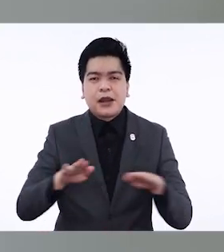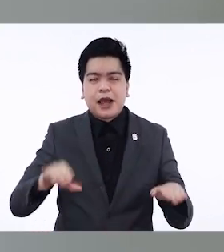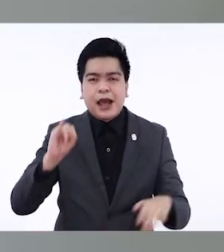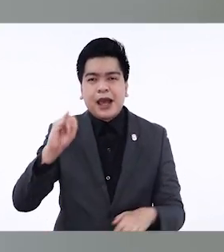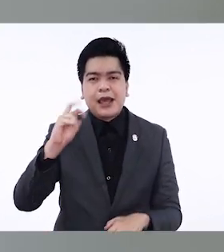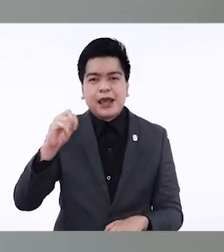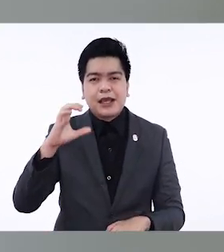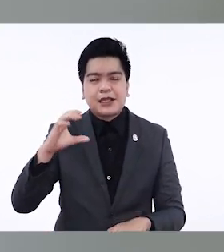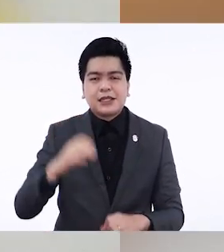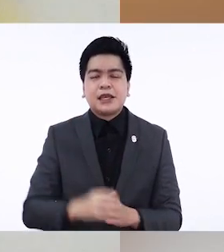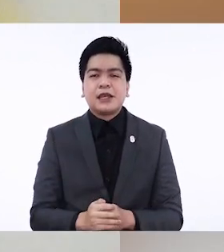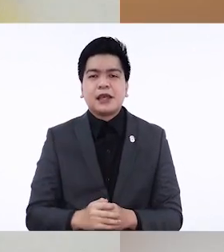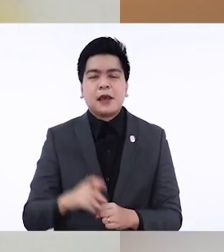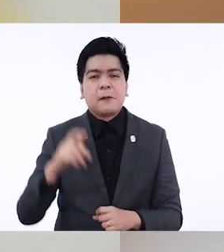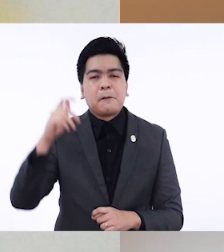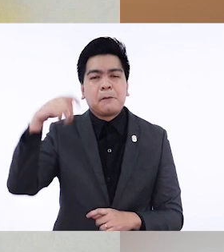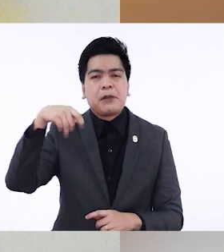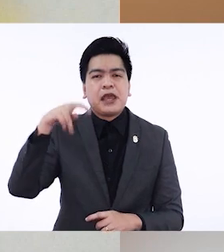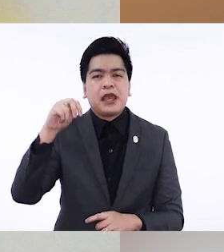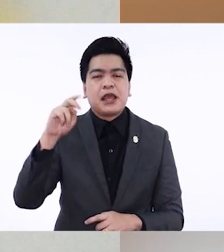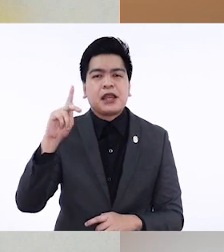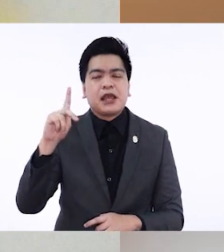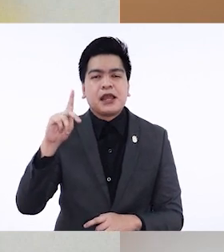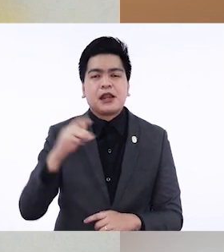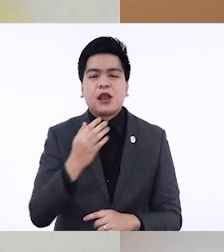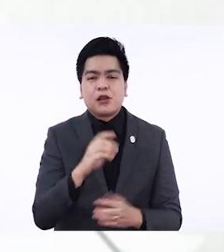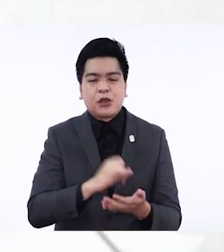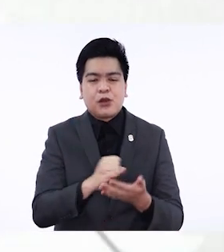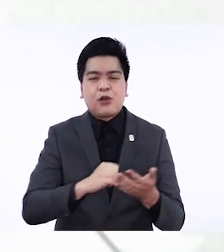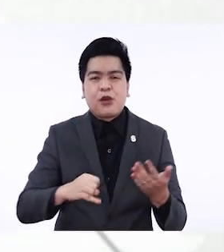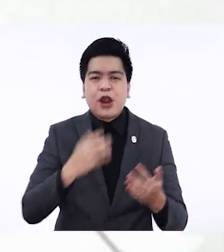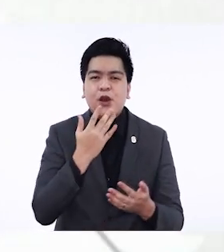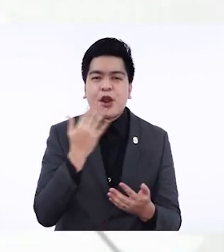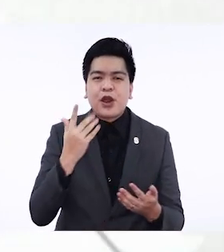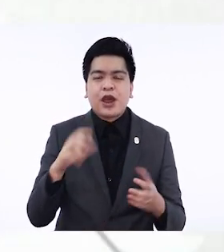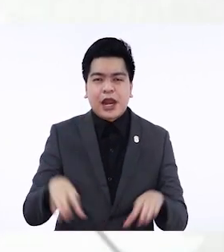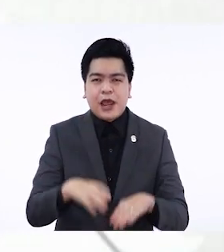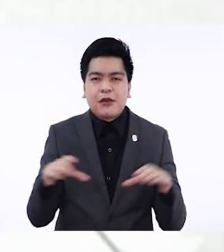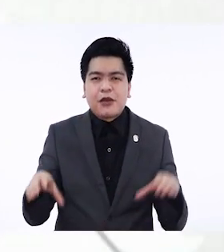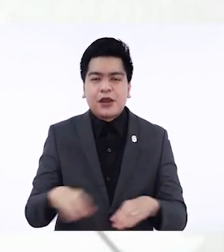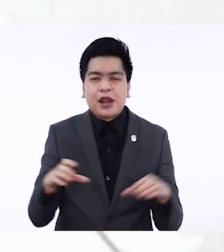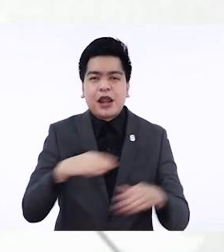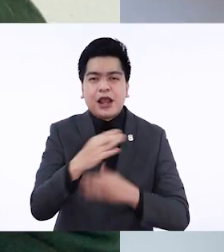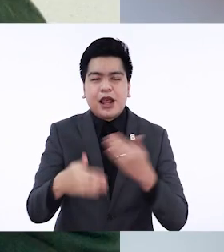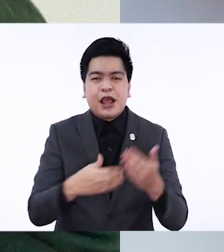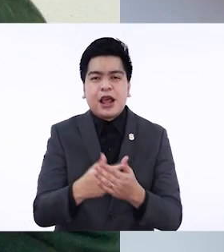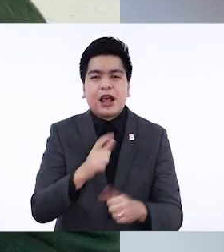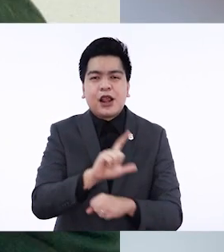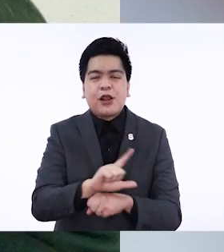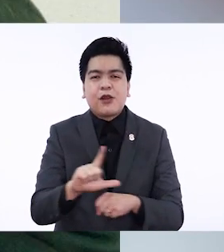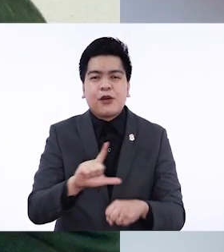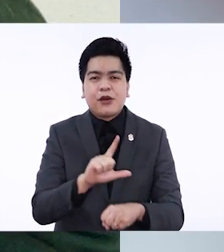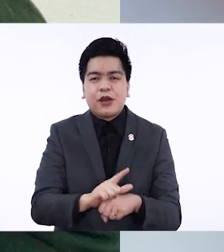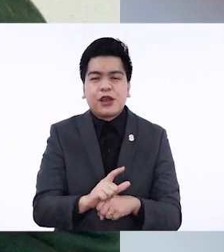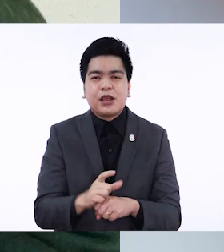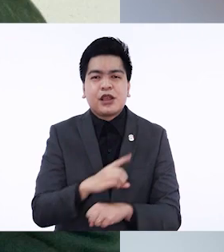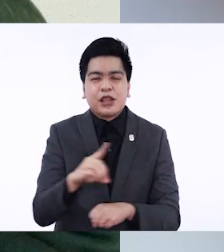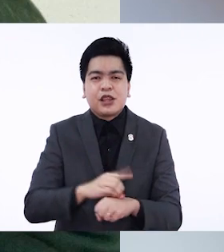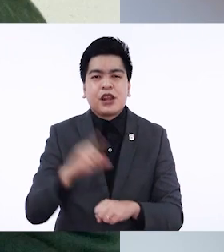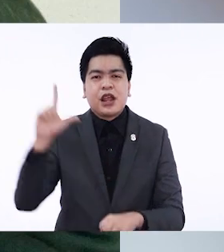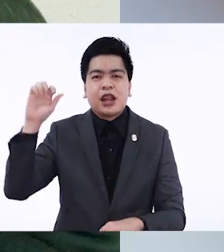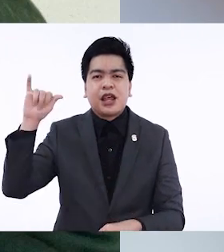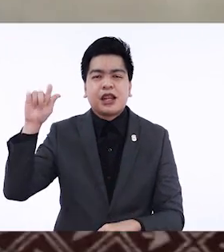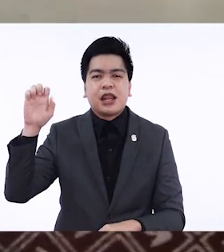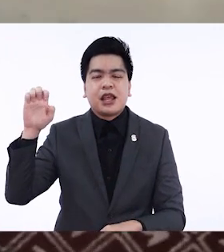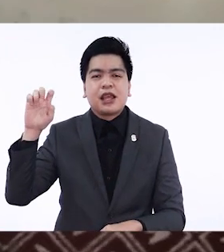Cristo. Gaya na lamang ng isinagawang PNK drawing and coloring activity sa lahat ng mga lokal dito sa distrito ng Leyte